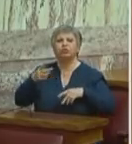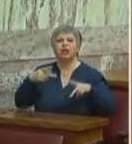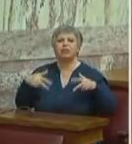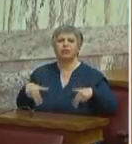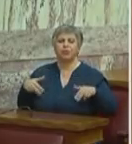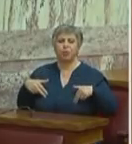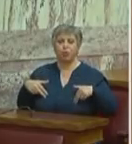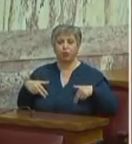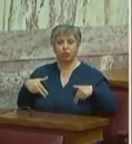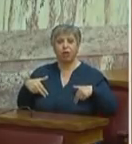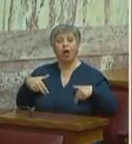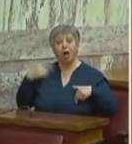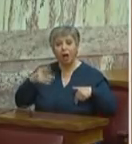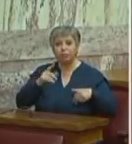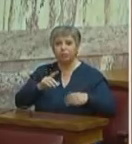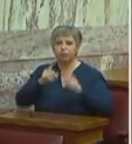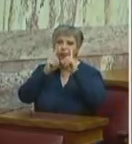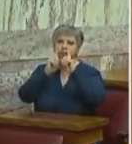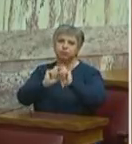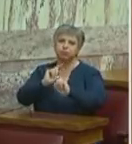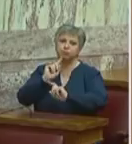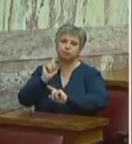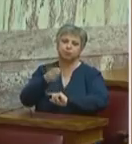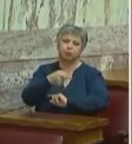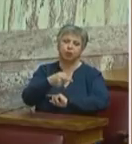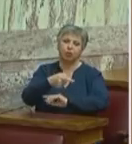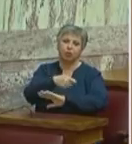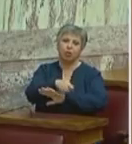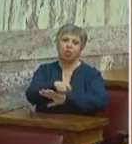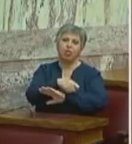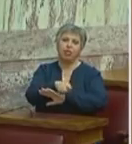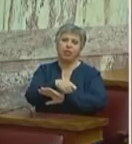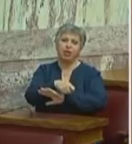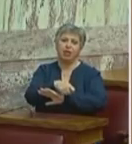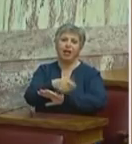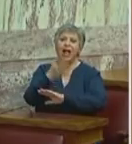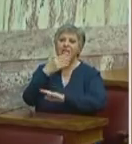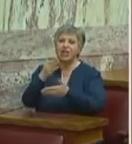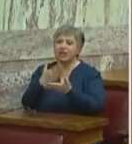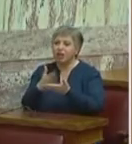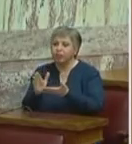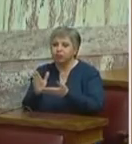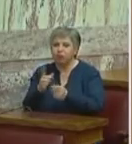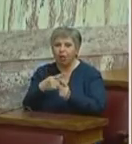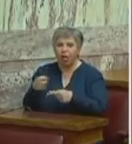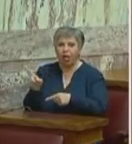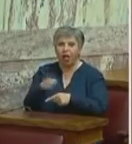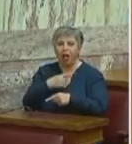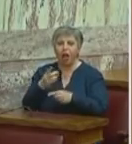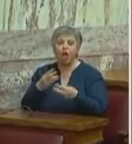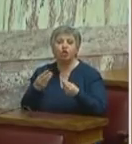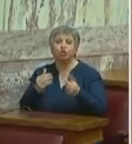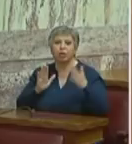για αυτά, συνέχιζε, οι κοινές διατάξεις του ποινικού δικαίου και του κώδικα ποινικής δικονομίας περί δίωξης,